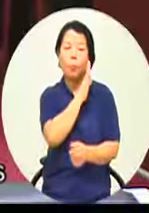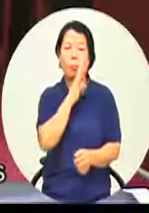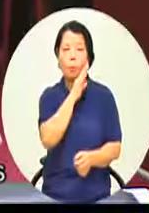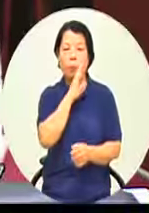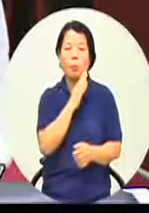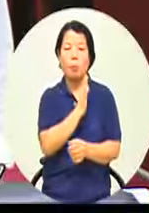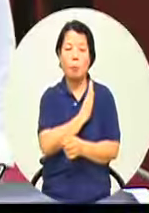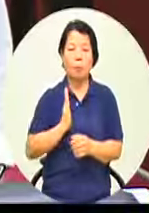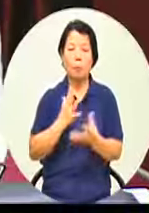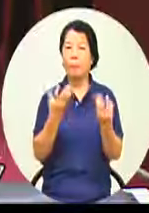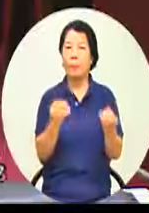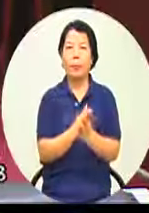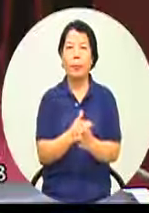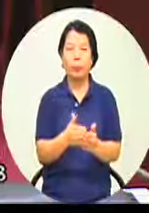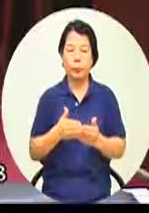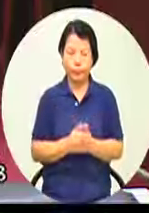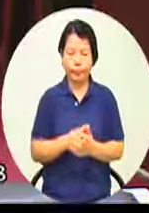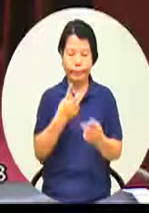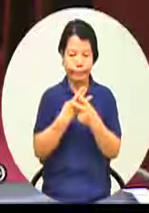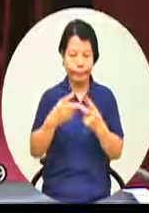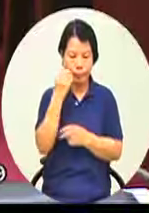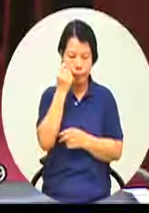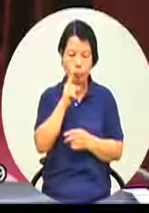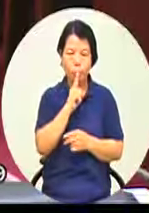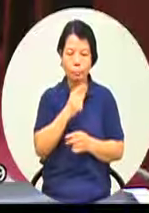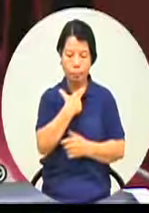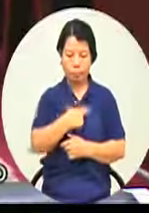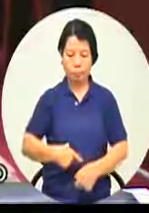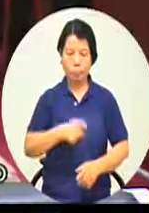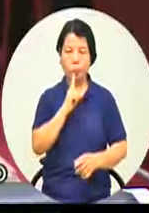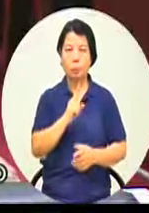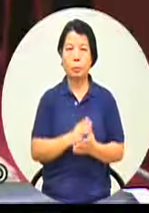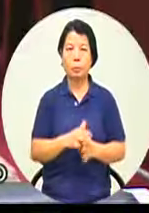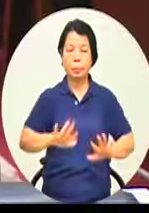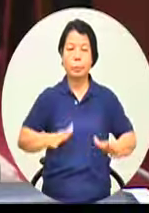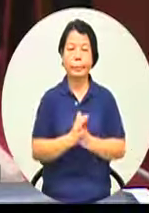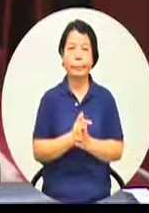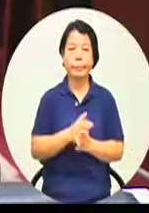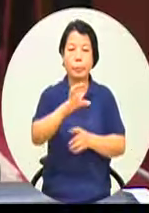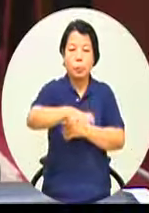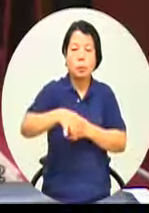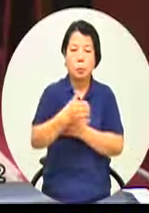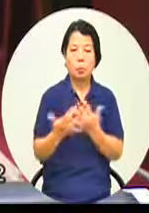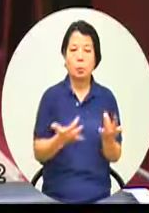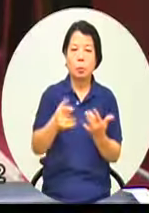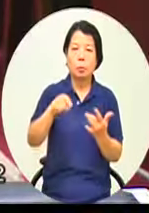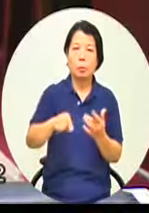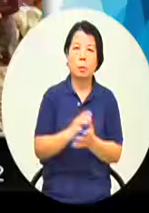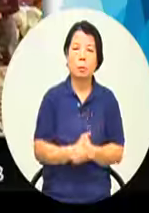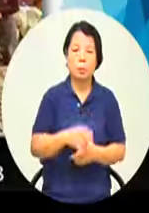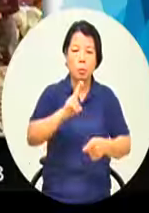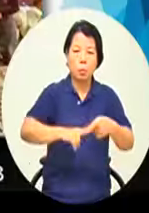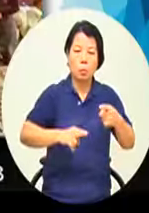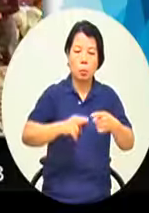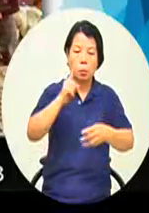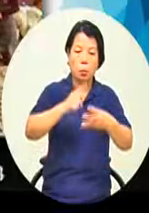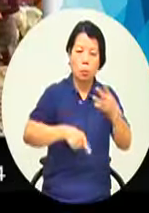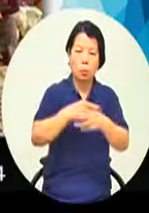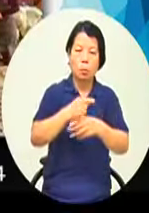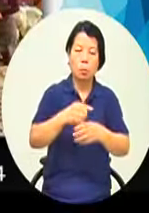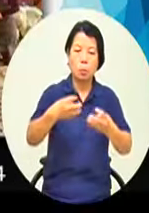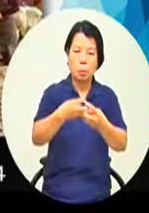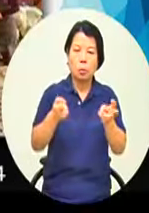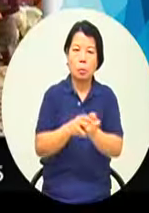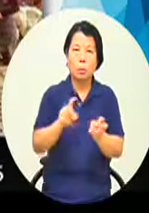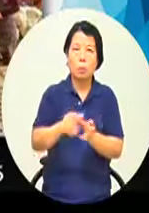方啊，看到说，今天我们的台湾农产公司，我们的董事杨汝门，过去这个年